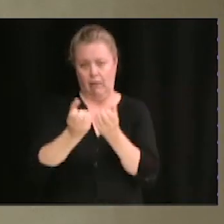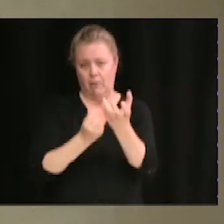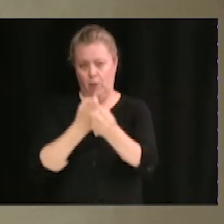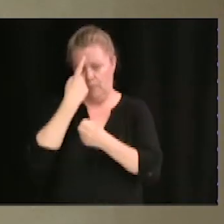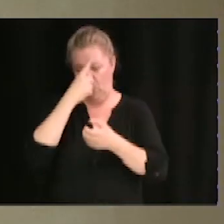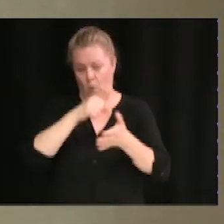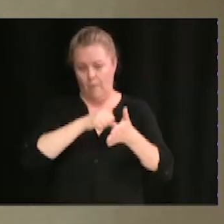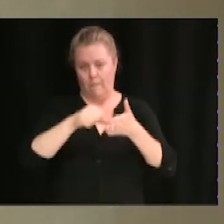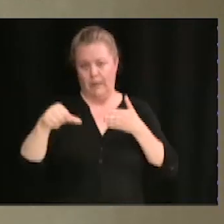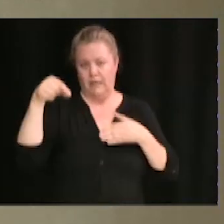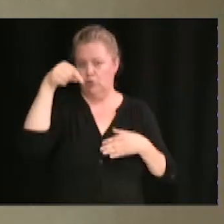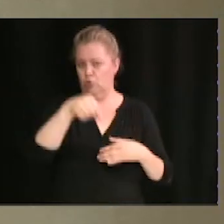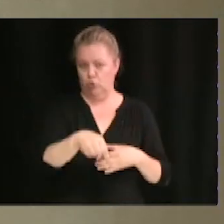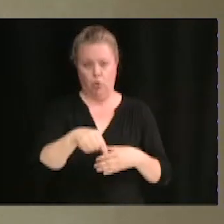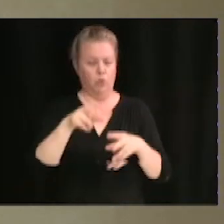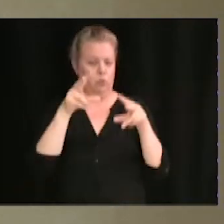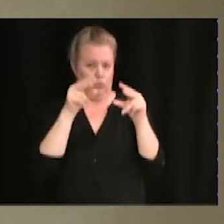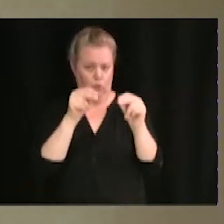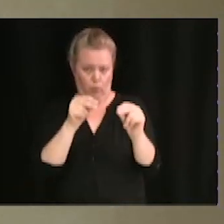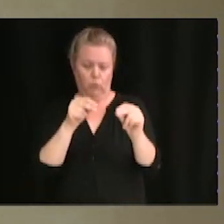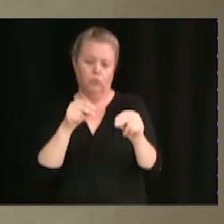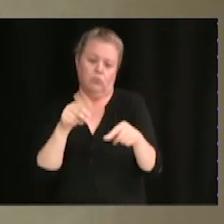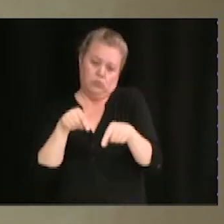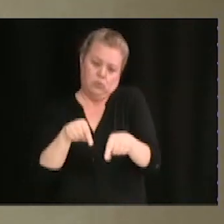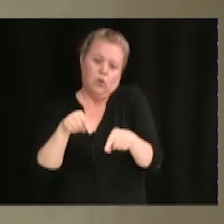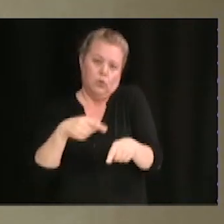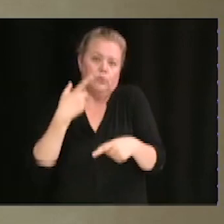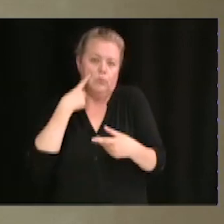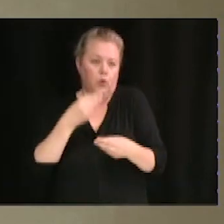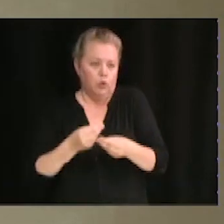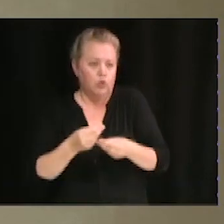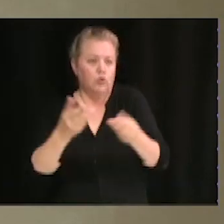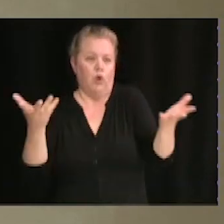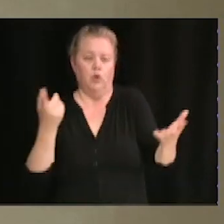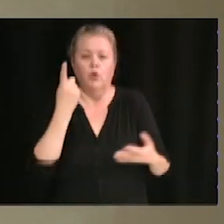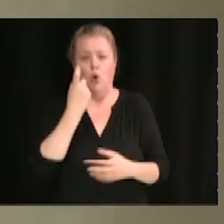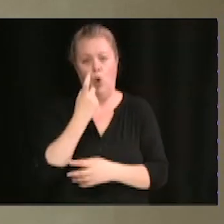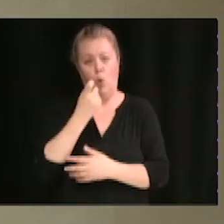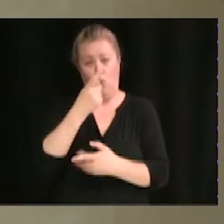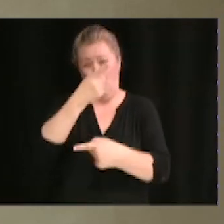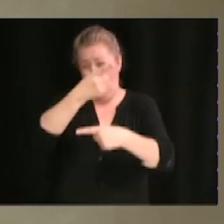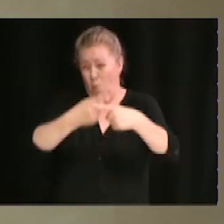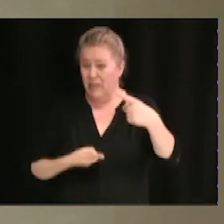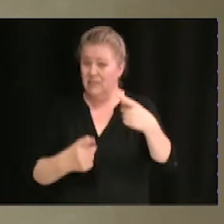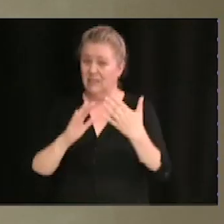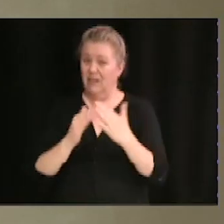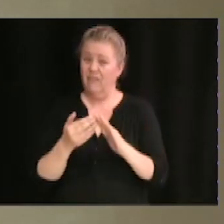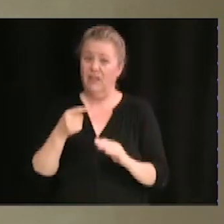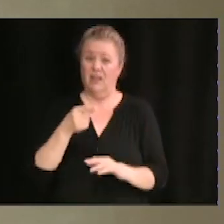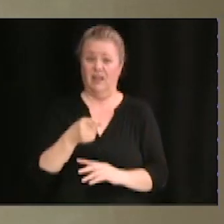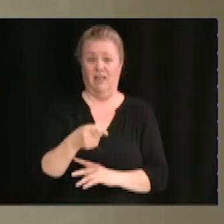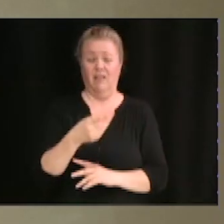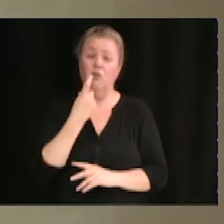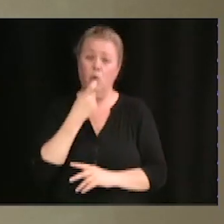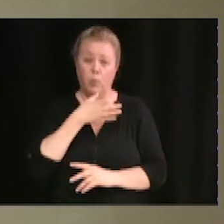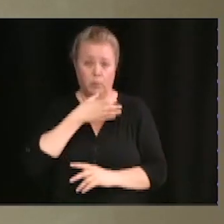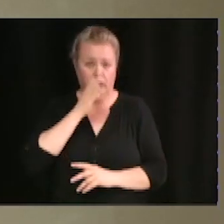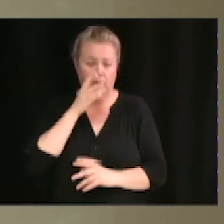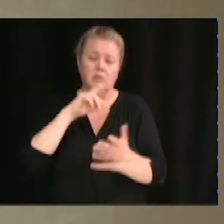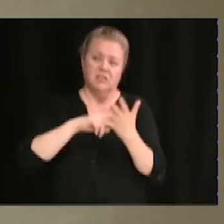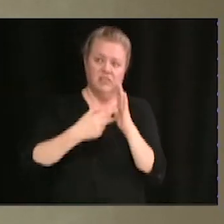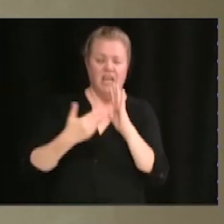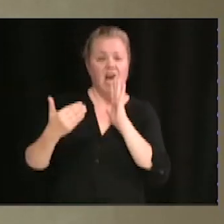la pérennité de notre alimentation en eau potable pour la moitié de notre ville. Donc, on est encore en analyse